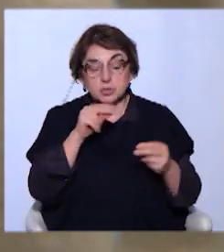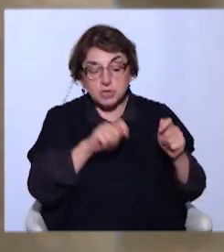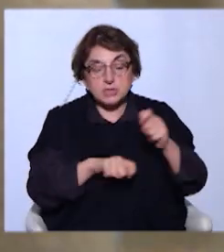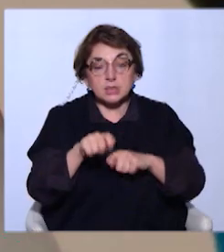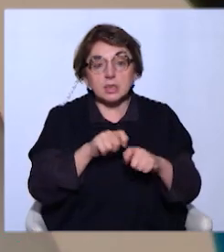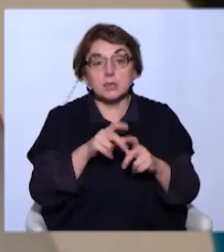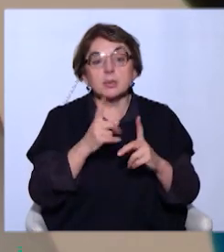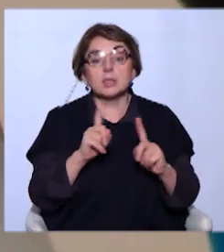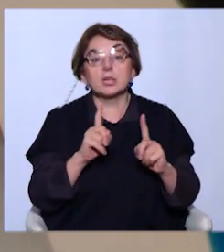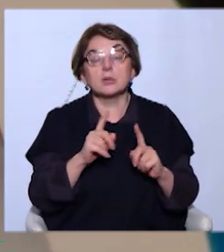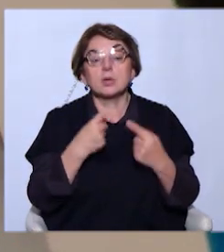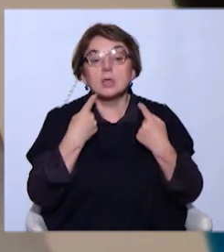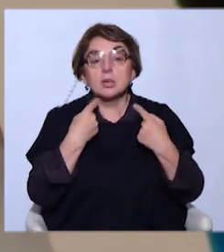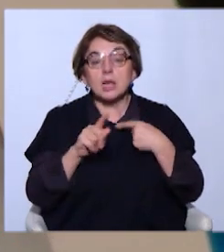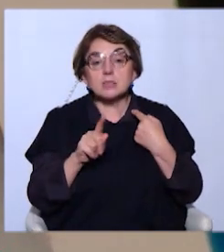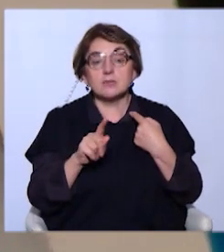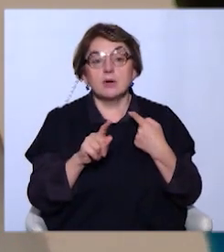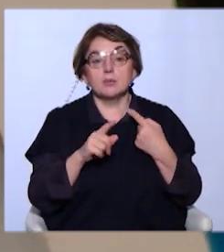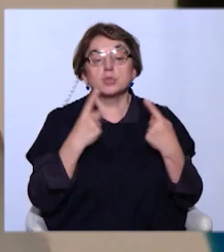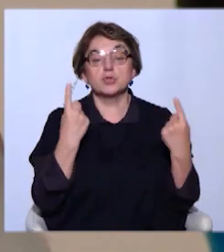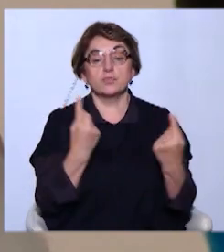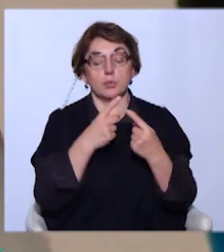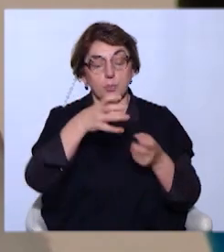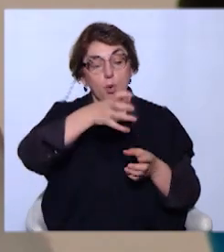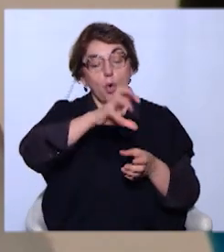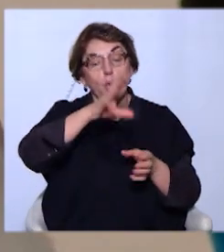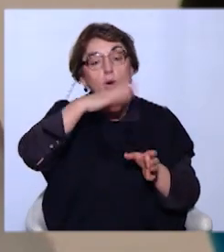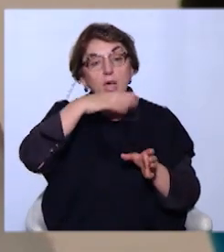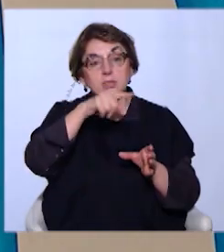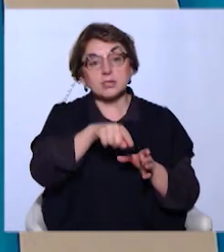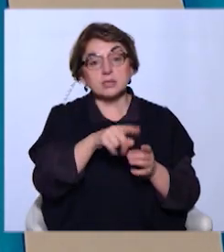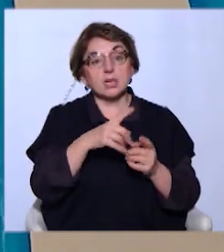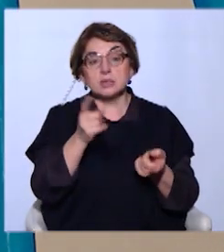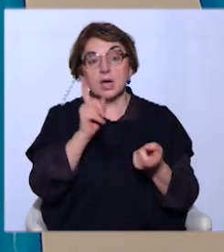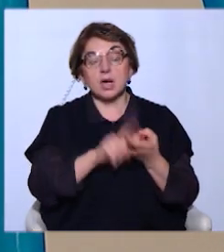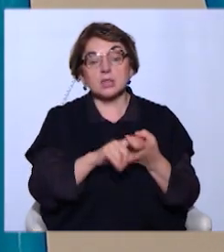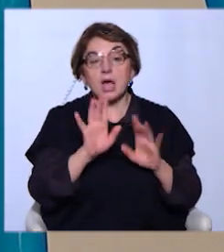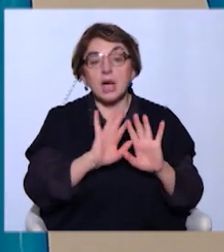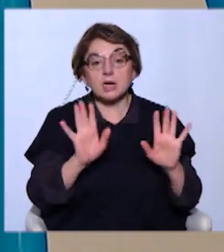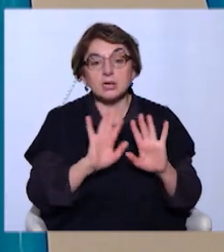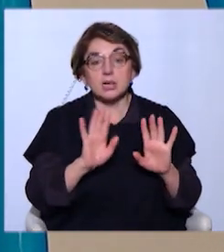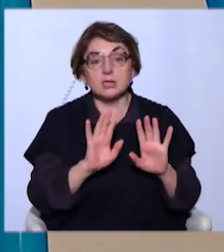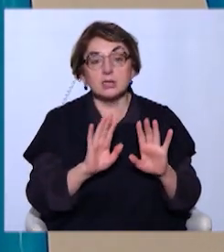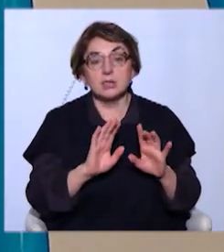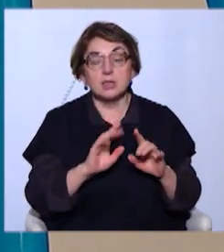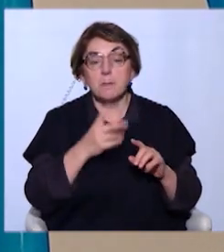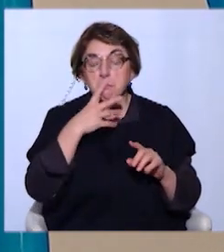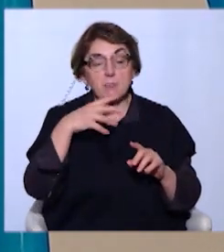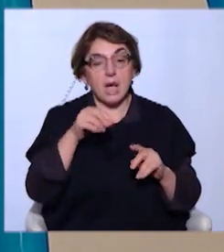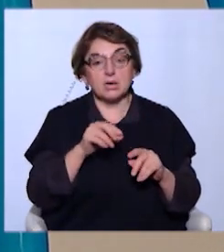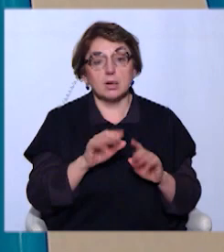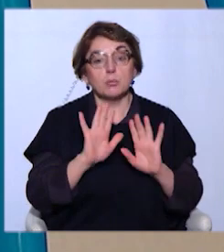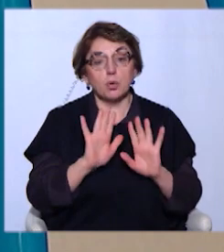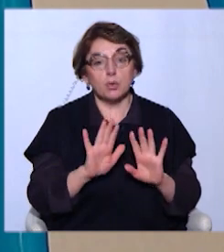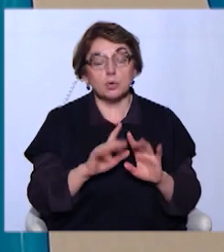ექსპერიმენტების ჩატარების დროს, რადგანაც განსხვავებით ჩოლებრივი ონკანის წყლისგან, ის არ შეიცავს არანაირ